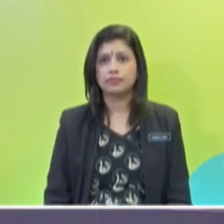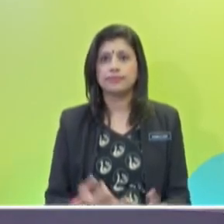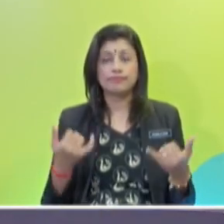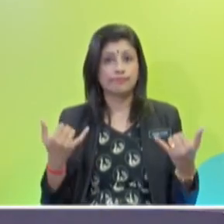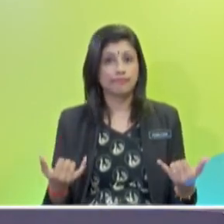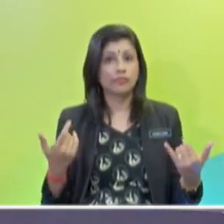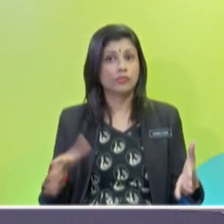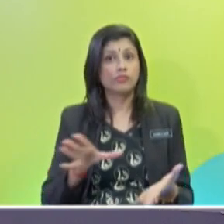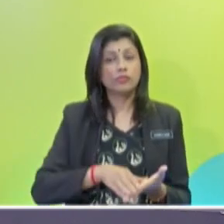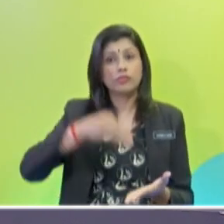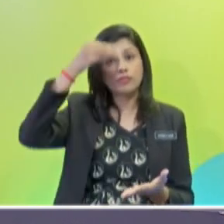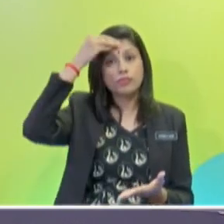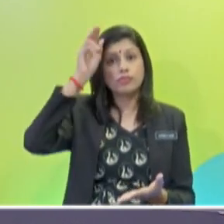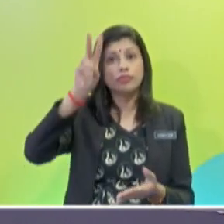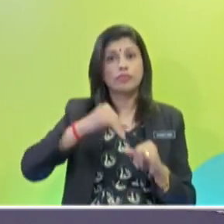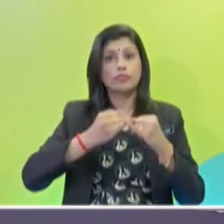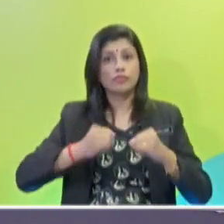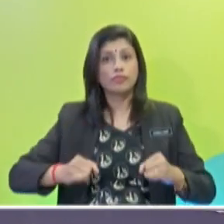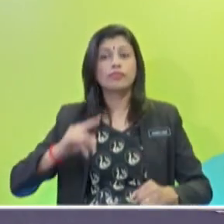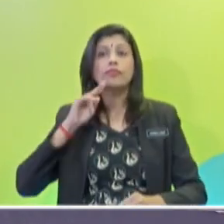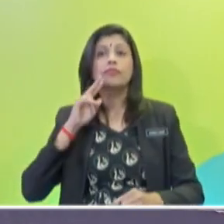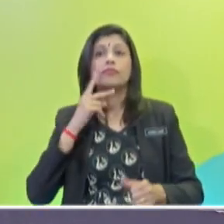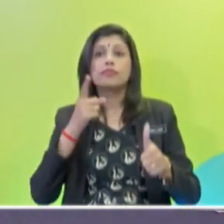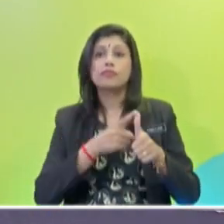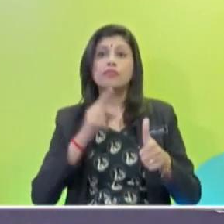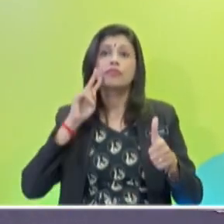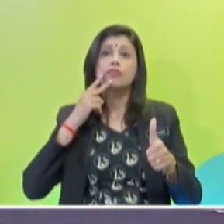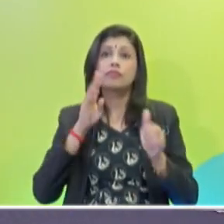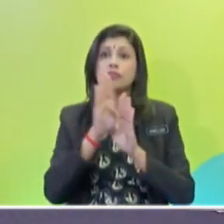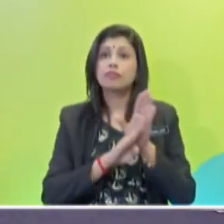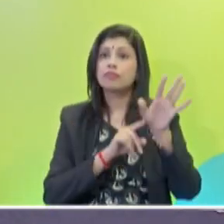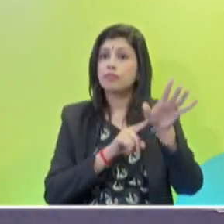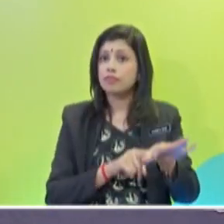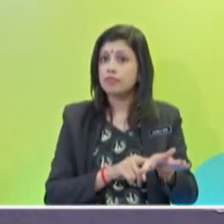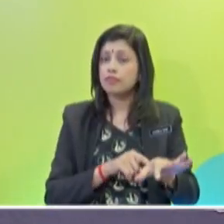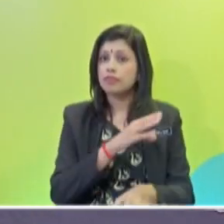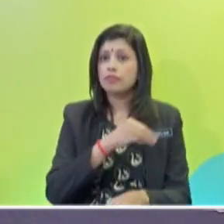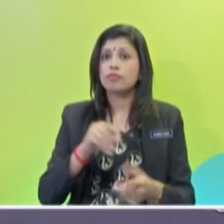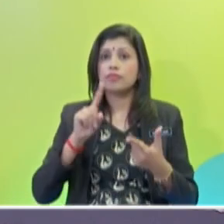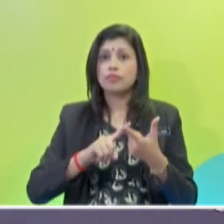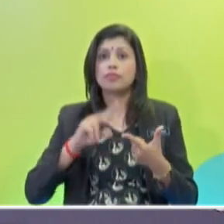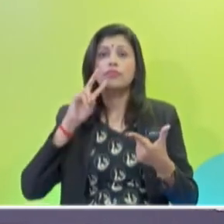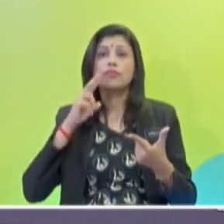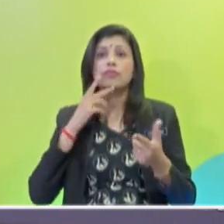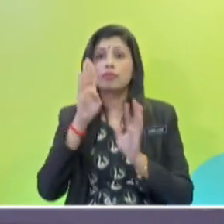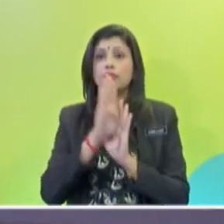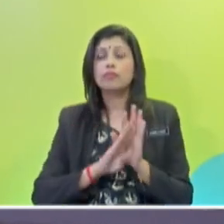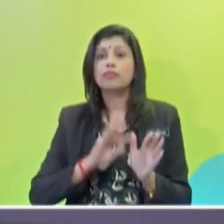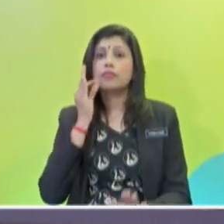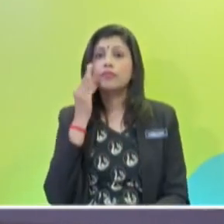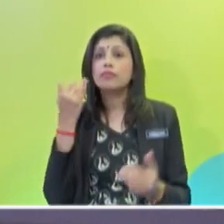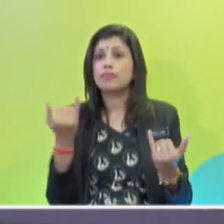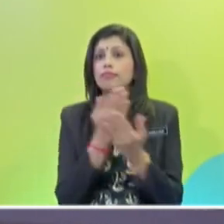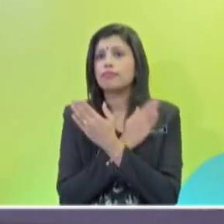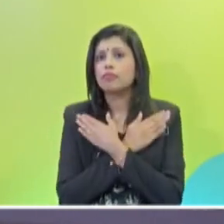pun dah belajar 2 jenis sayur-sayuran, iaitu sayuran yang berdaun dan juga sayuran yang berbuah. Baik, kita nak